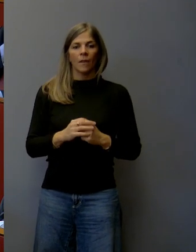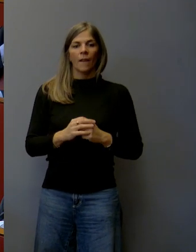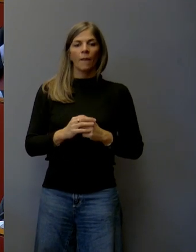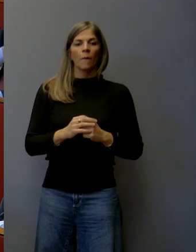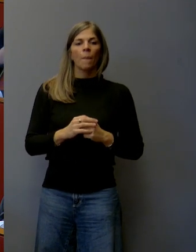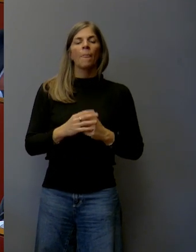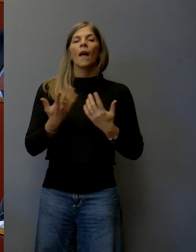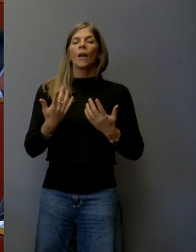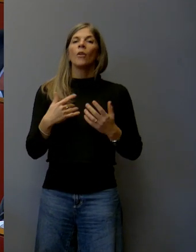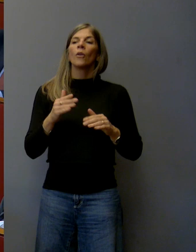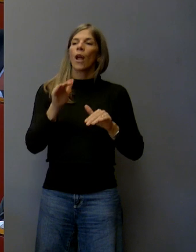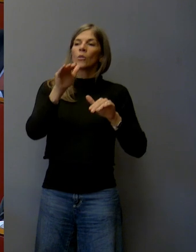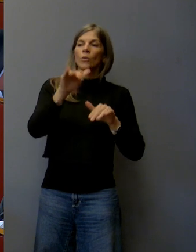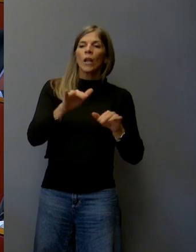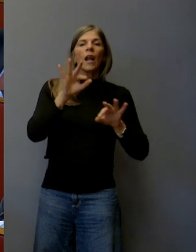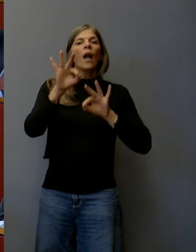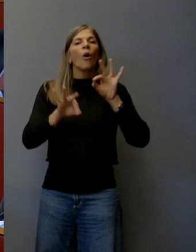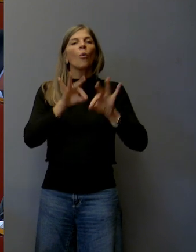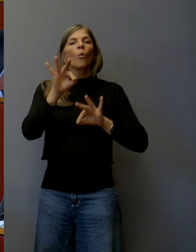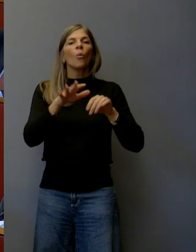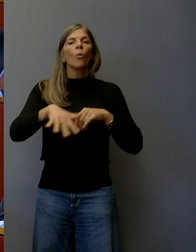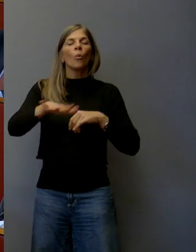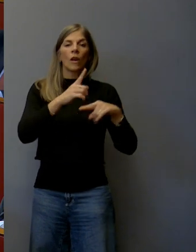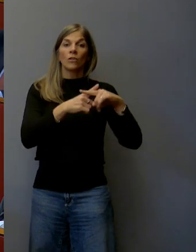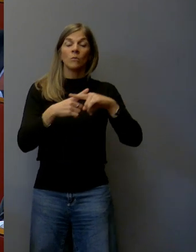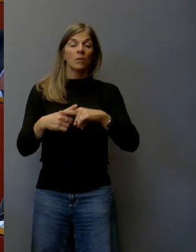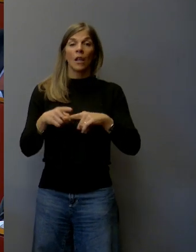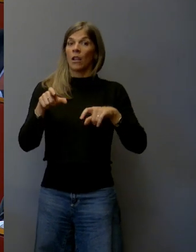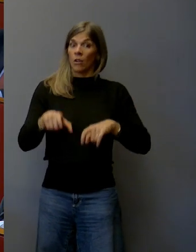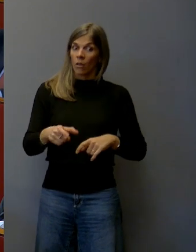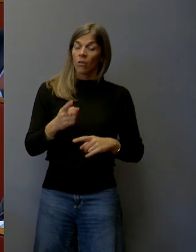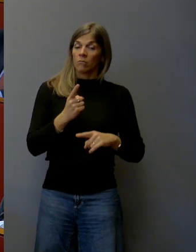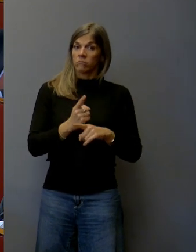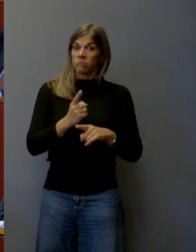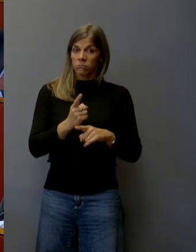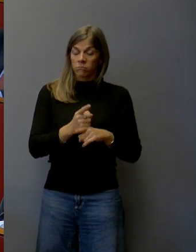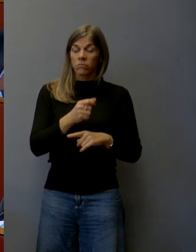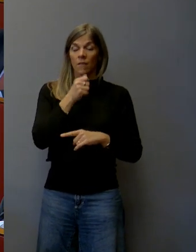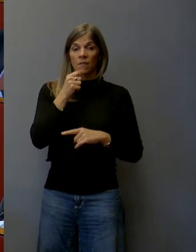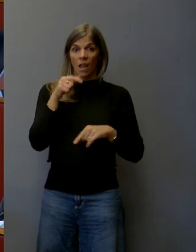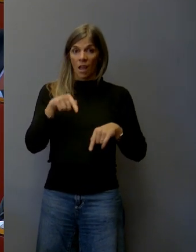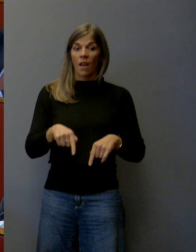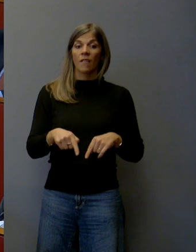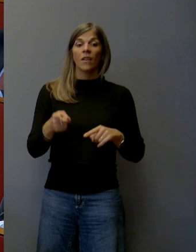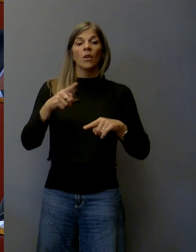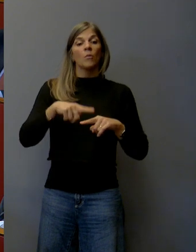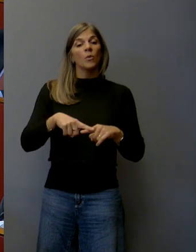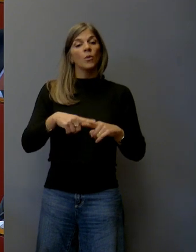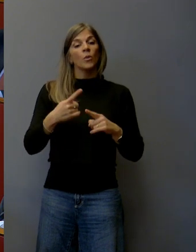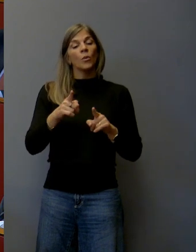è la cura dei cimiteri dirà che sono una necessità anche una forma di rispetto per i cittadini